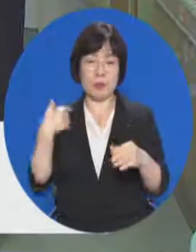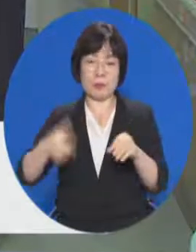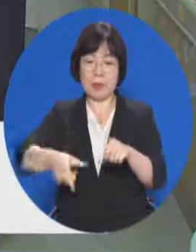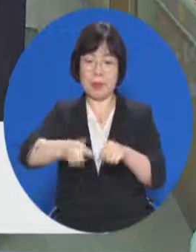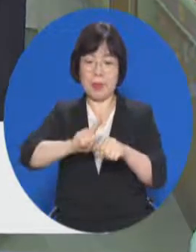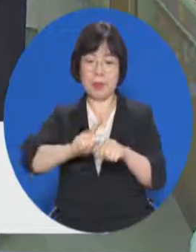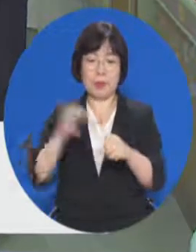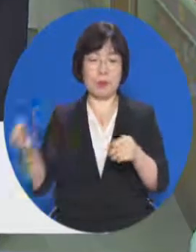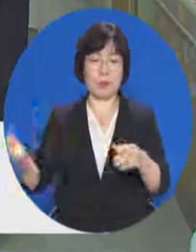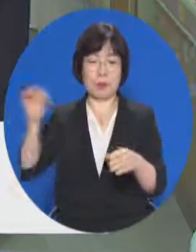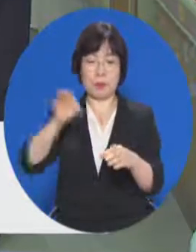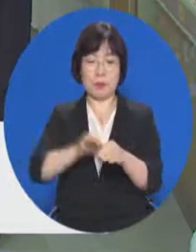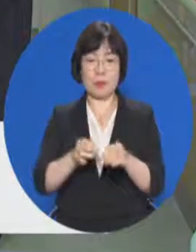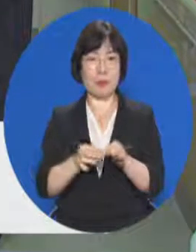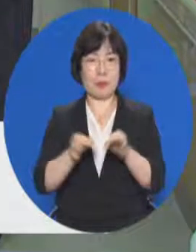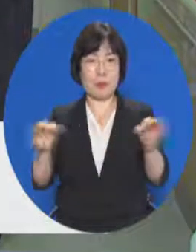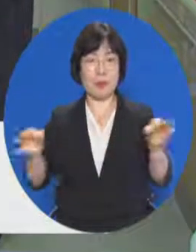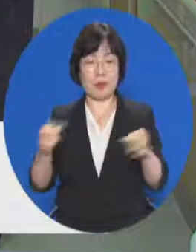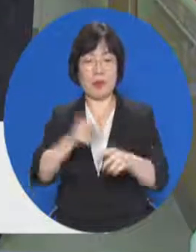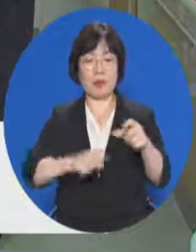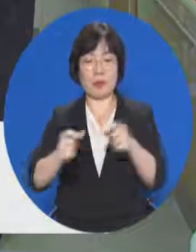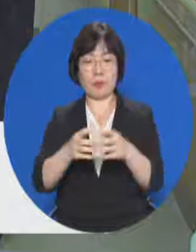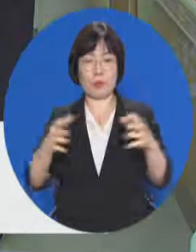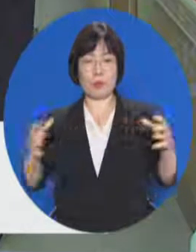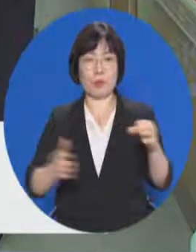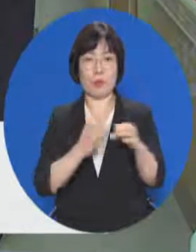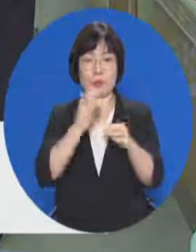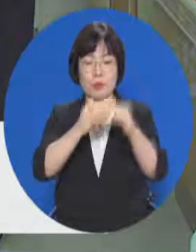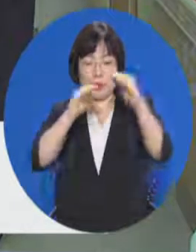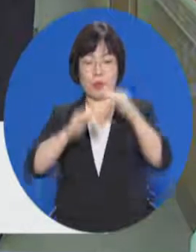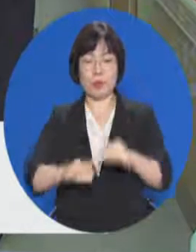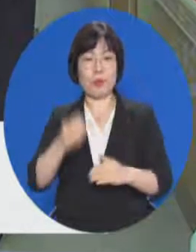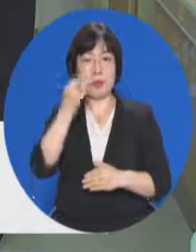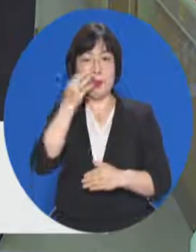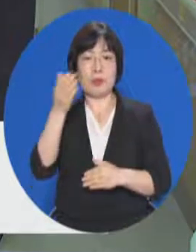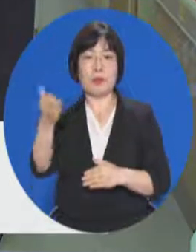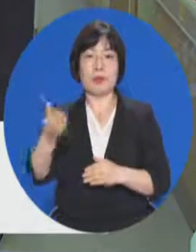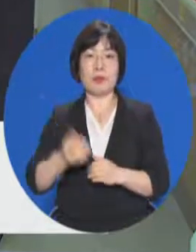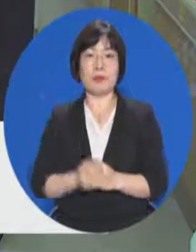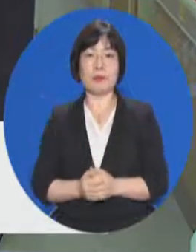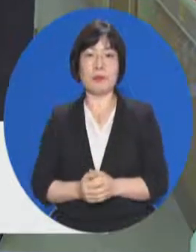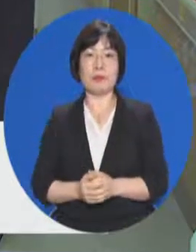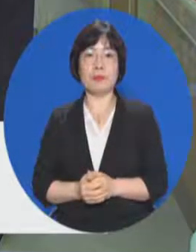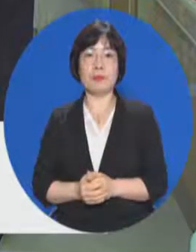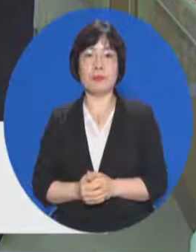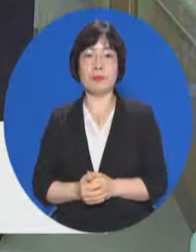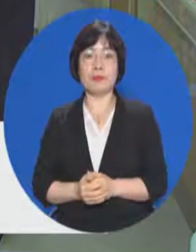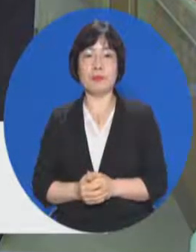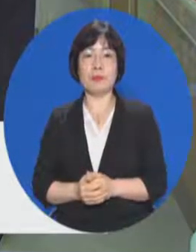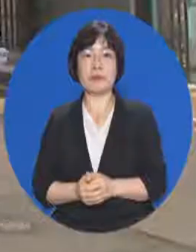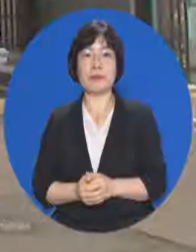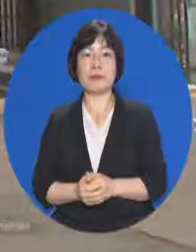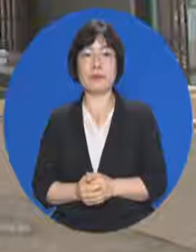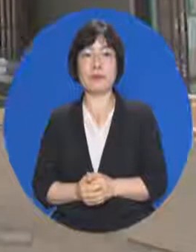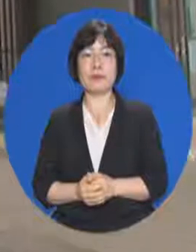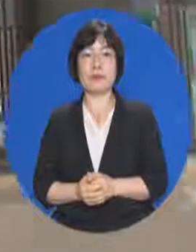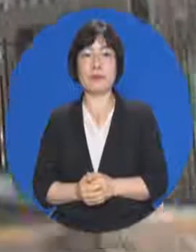다시 나눠주려 하다 잡음이 더 커지는 분위기인데요. 박민주 기자가 자세한 속사정 취재했습니다.